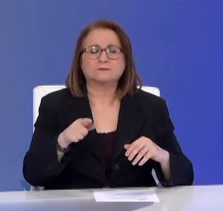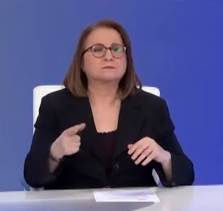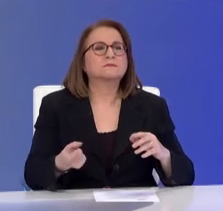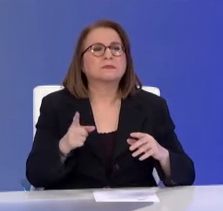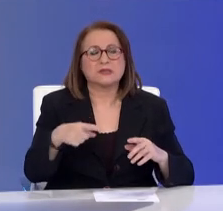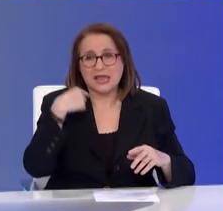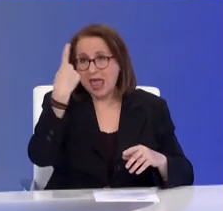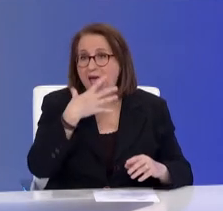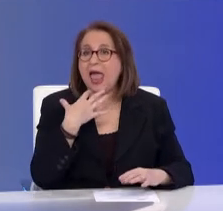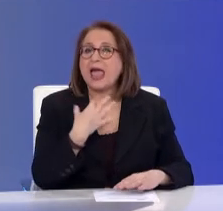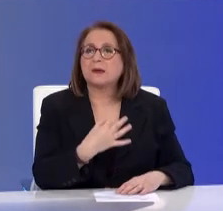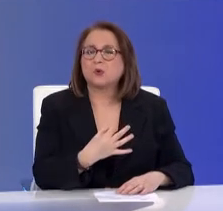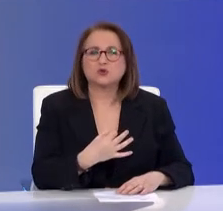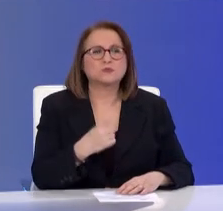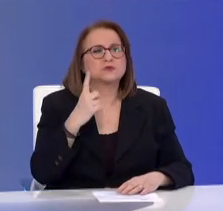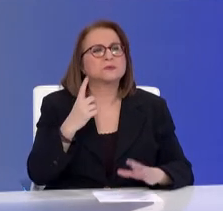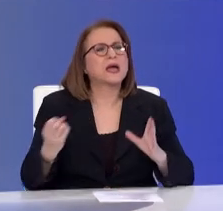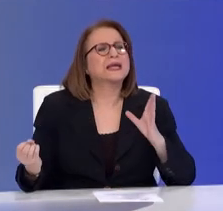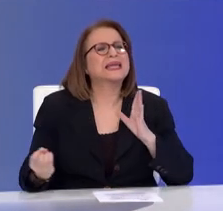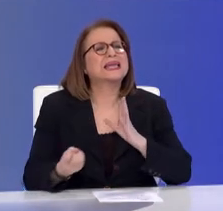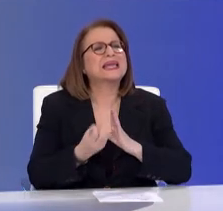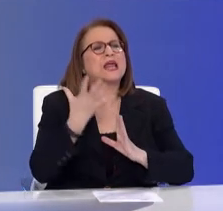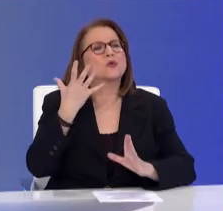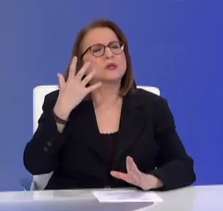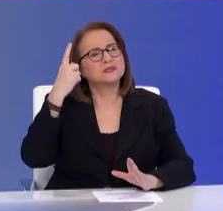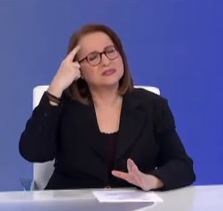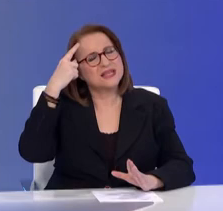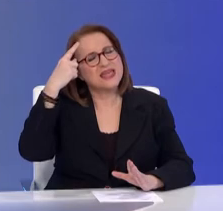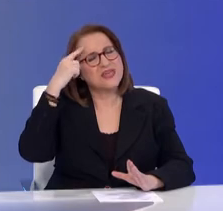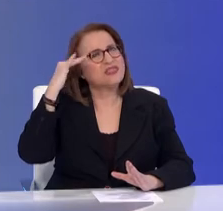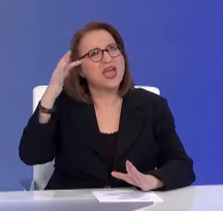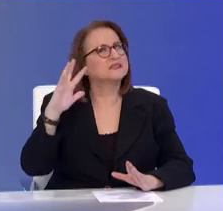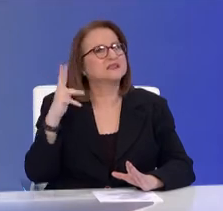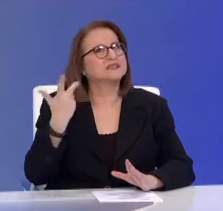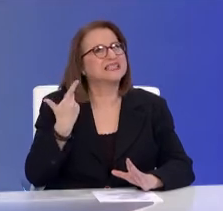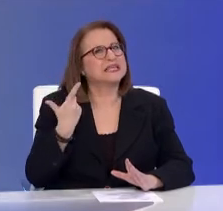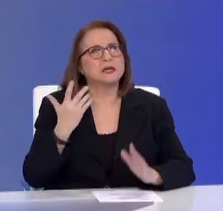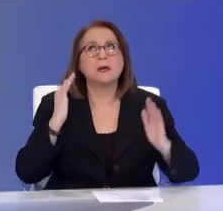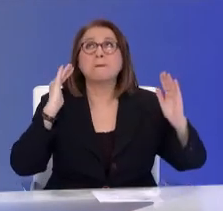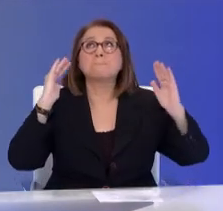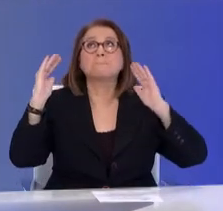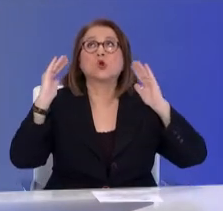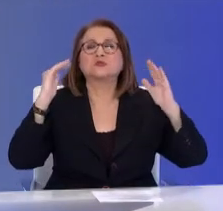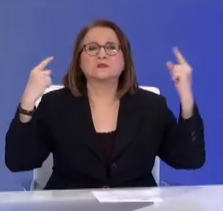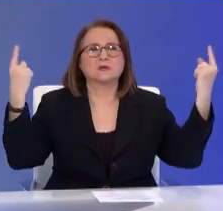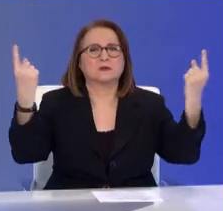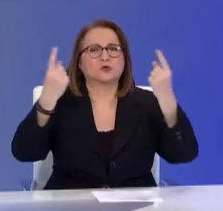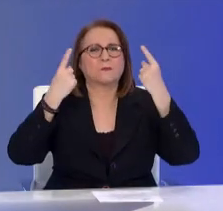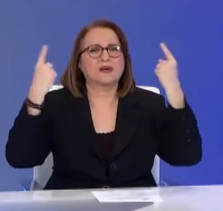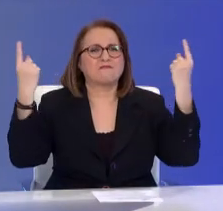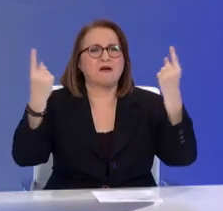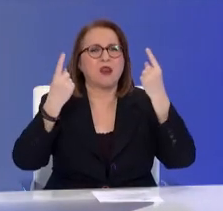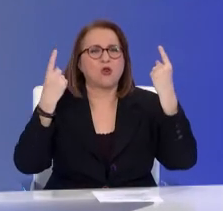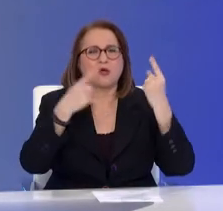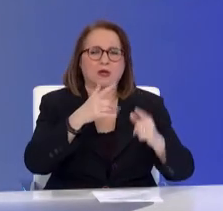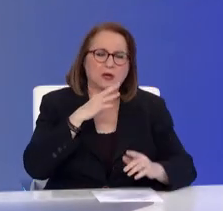εκπρόσωπος ενός καινούριου ιδεώδους της προστασίας του κλίματος θα ξαναφέρει στο